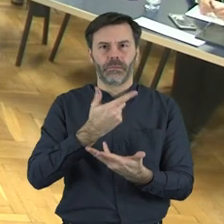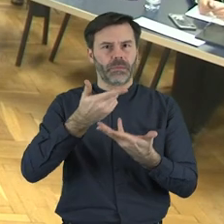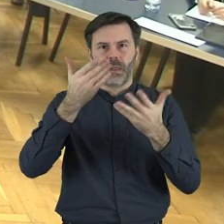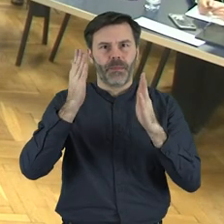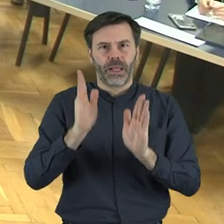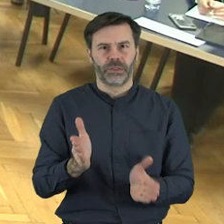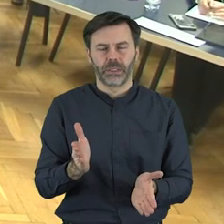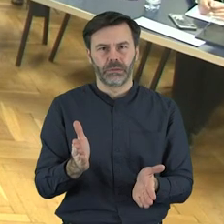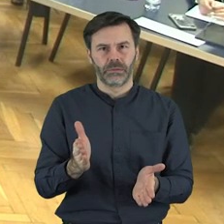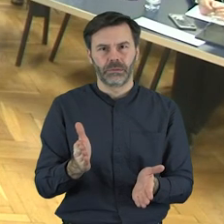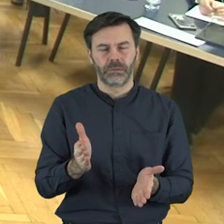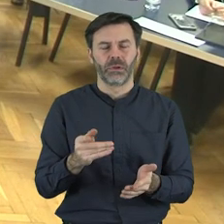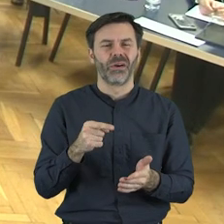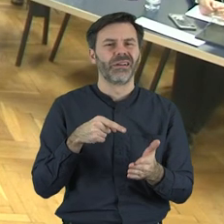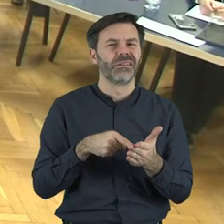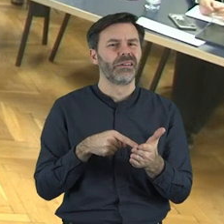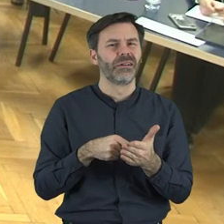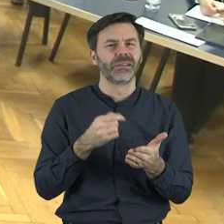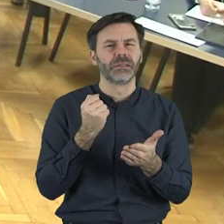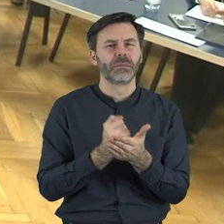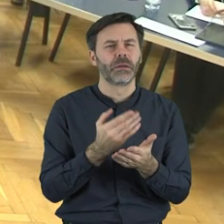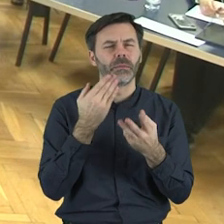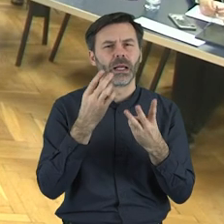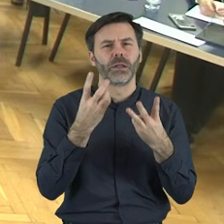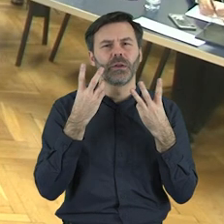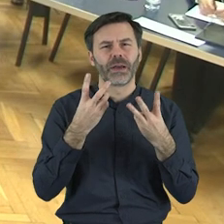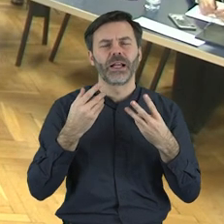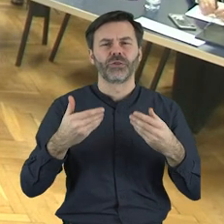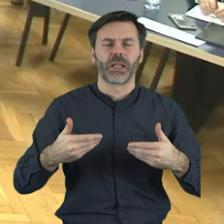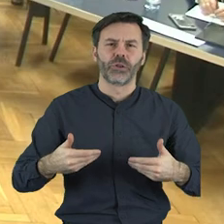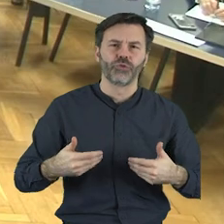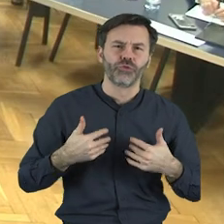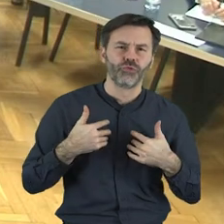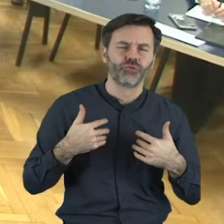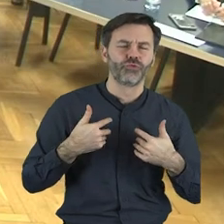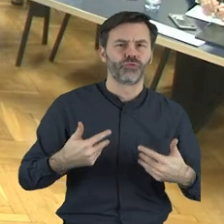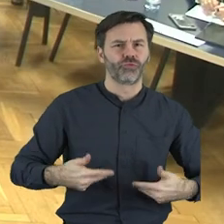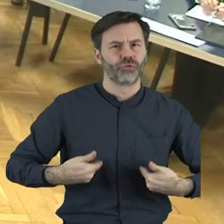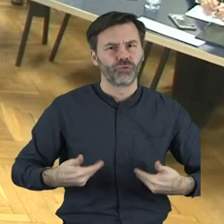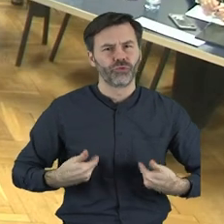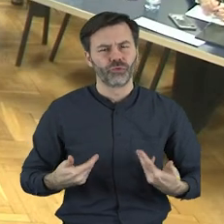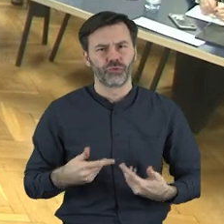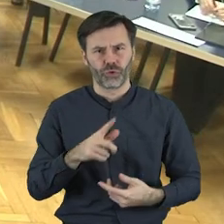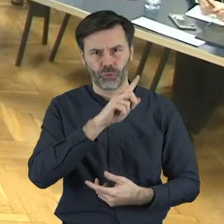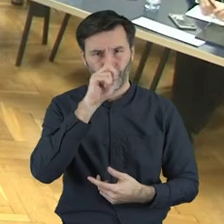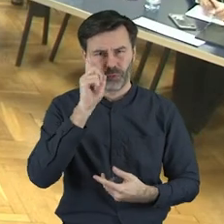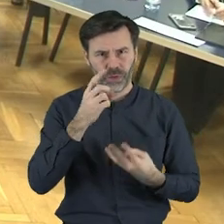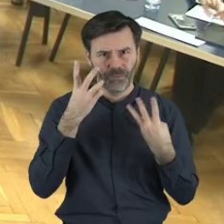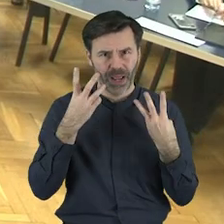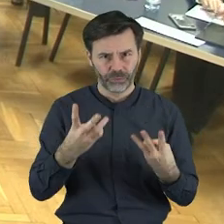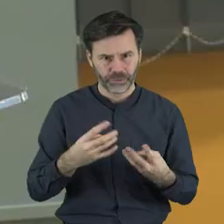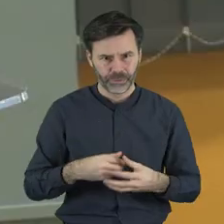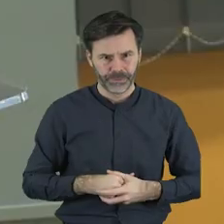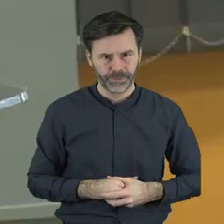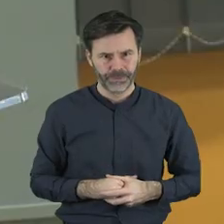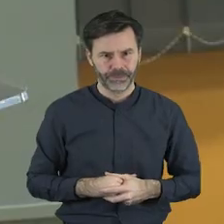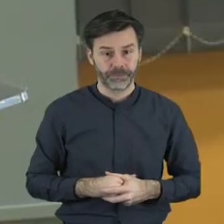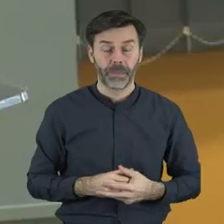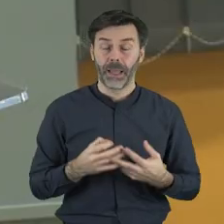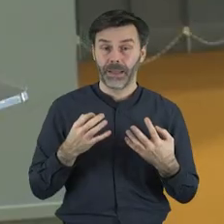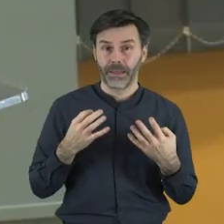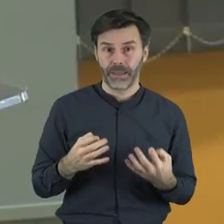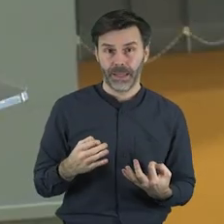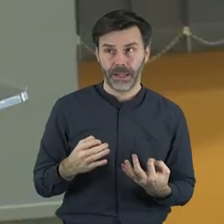zdrowia mieszkańców, aby można było do tego dopuścić. A na razie wygląda na to, że nie ma